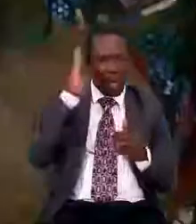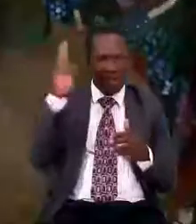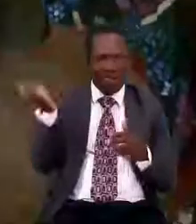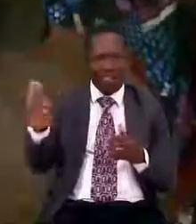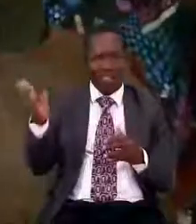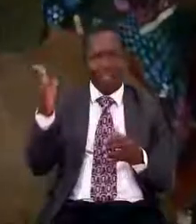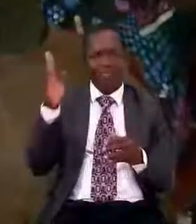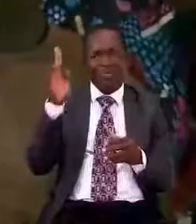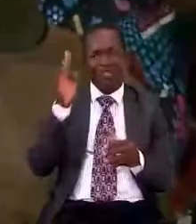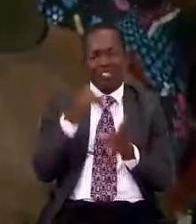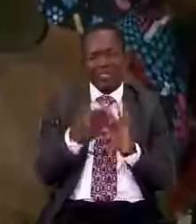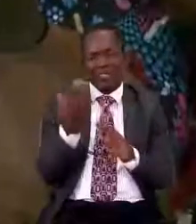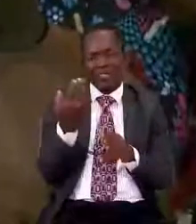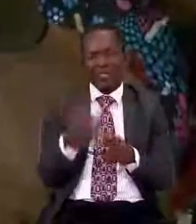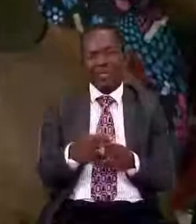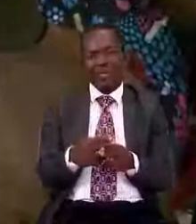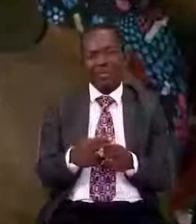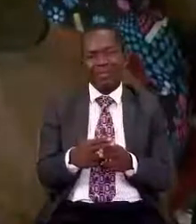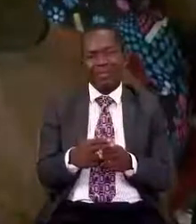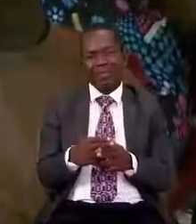témoignage. J'aurai mon témoignage.